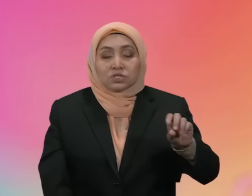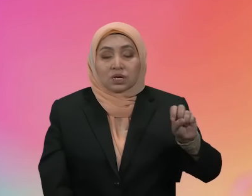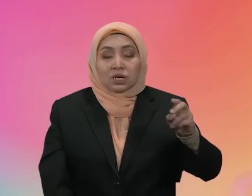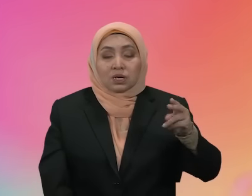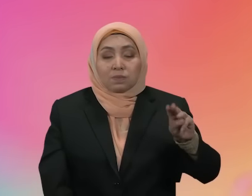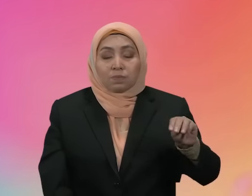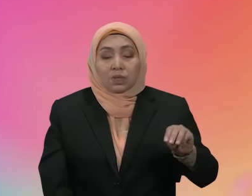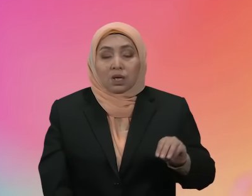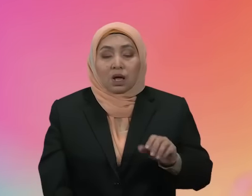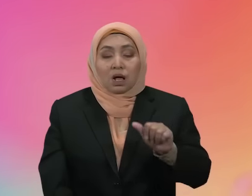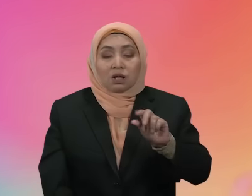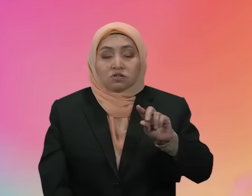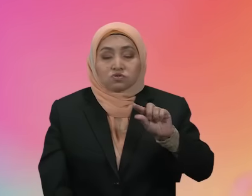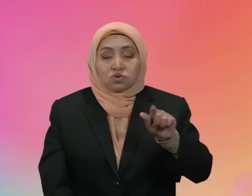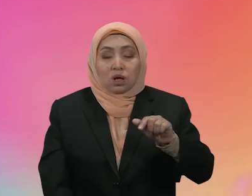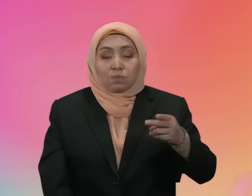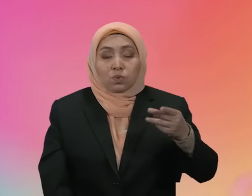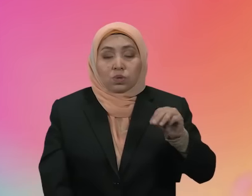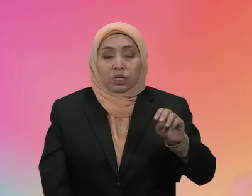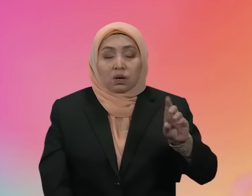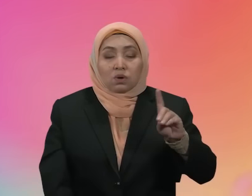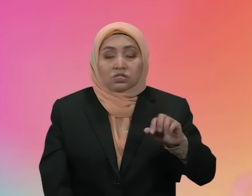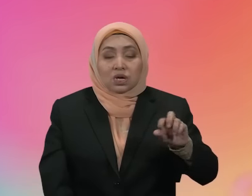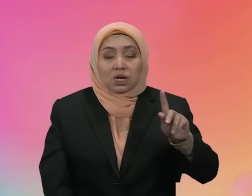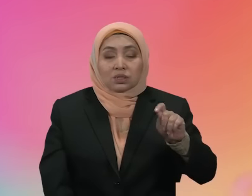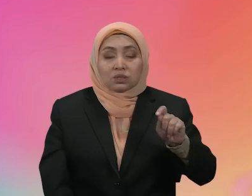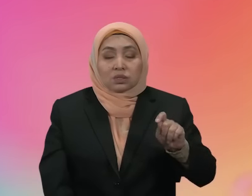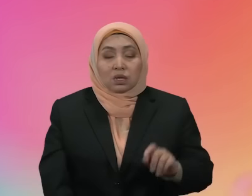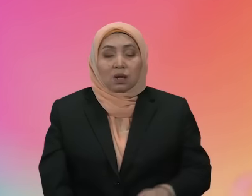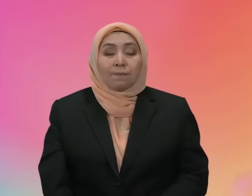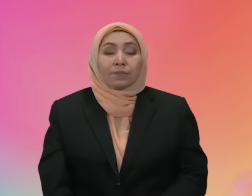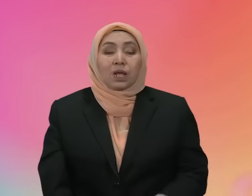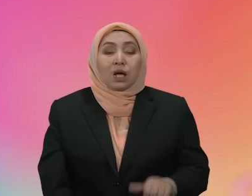وأنفسهم أعظم درجة